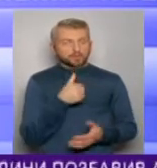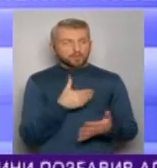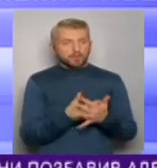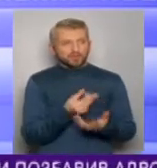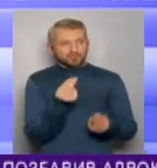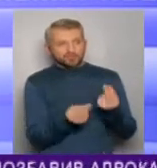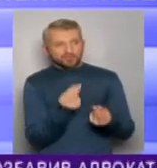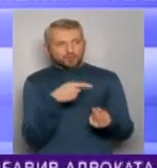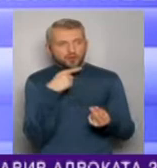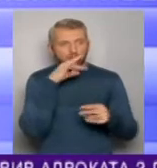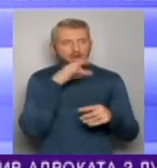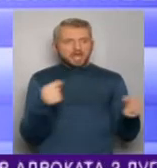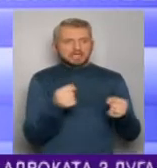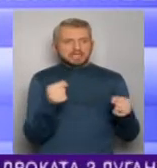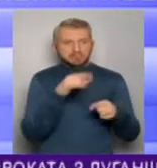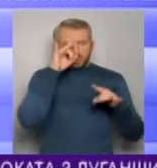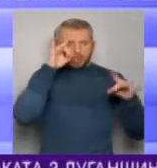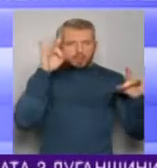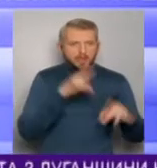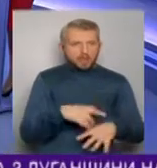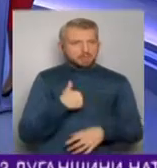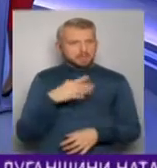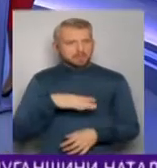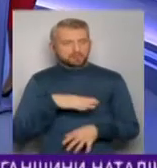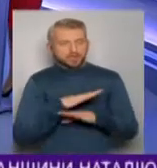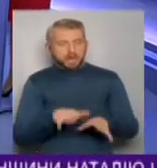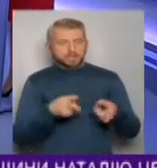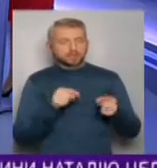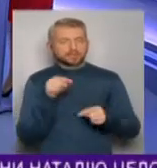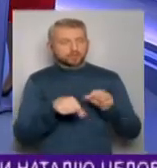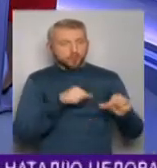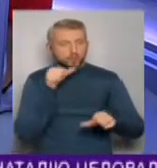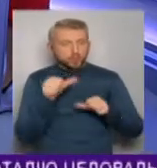шуткують, кажуть, зненацька прийшла зима, застала, ми її не чекали. Насправді, в цьому році